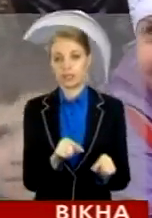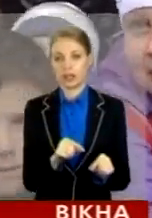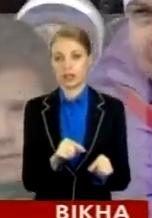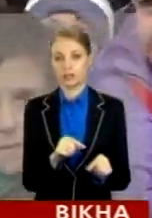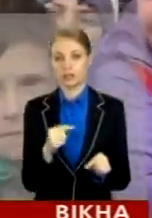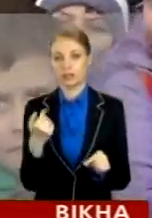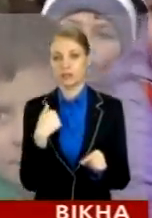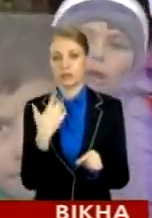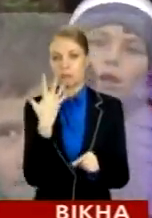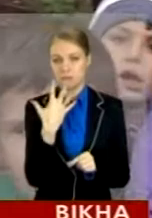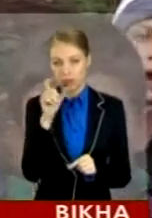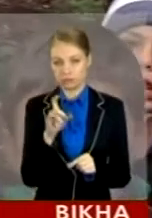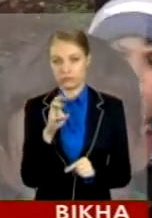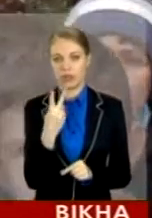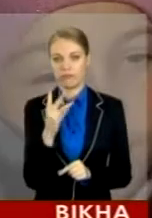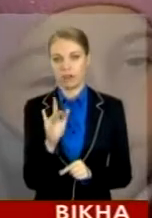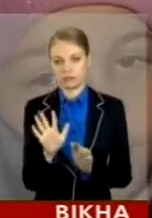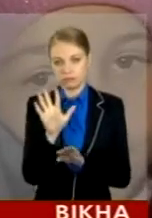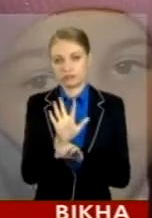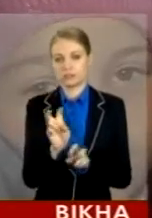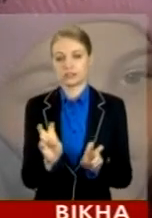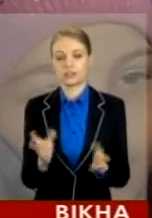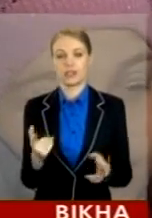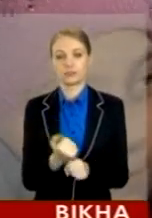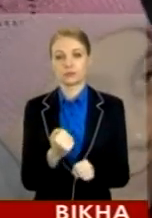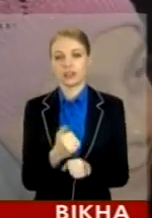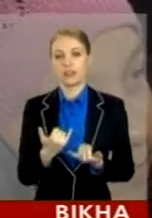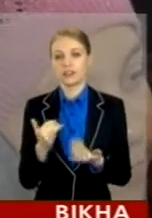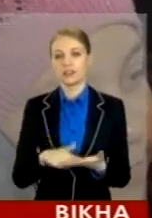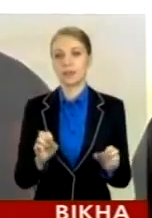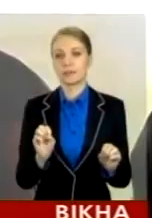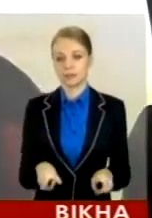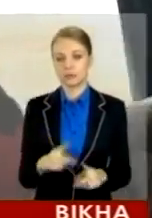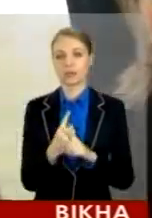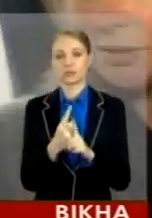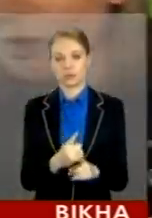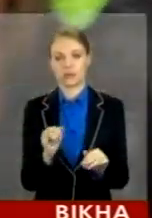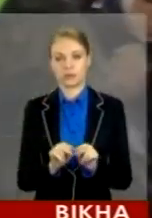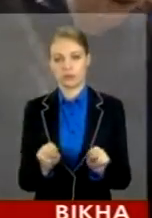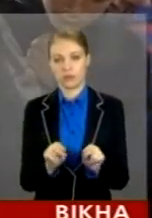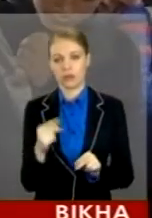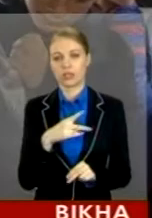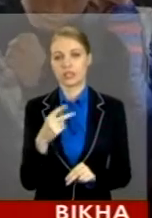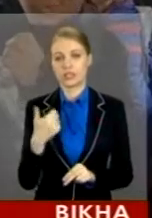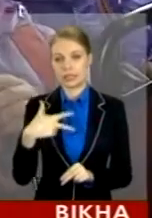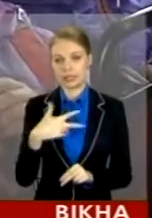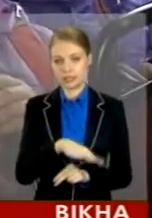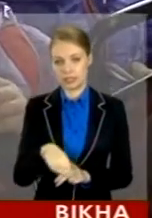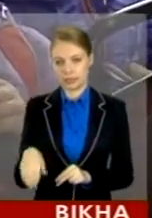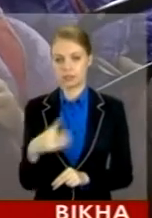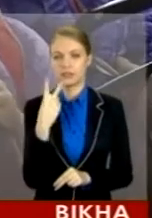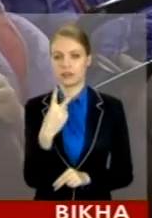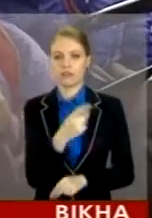на двох кріслах це діло задля безпеки додому дітей супроводжують і педагоги на три десятки учнів